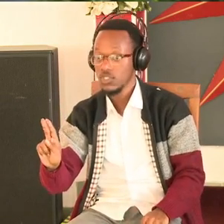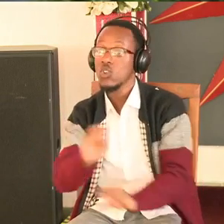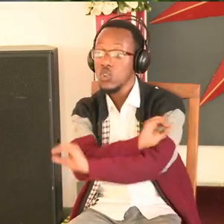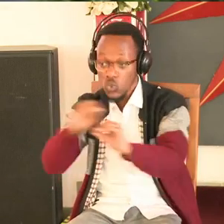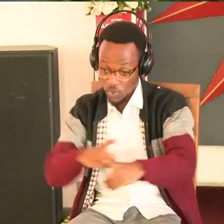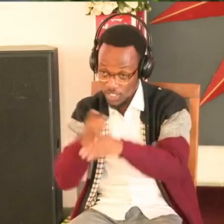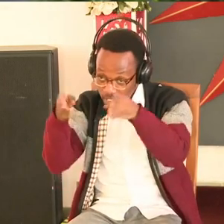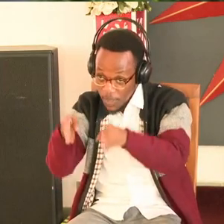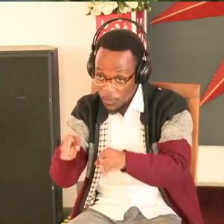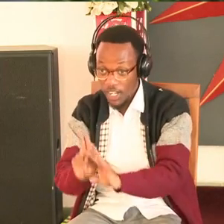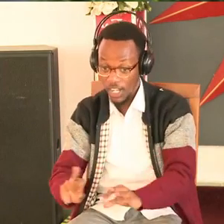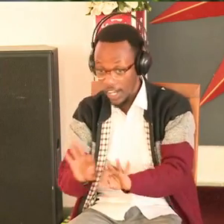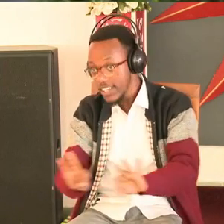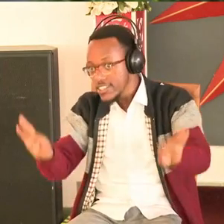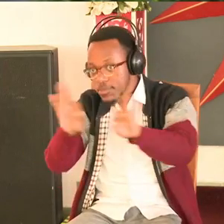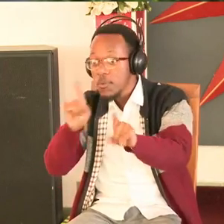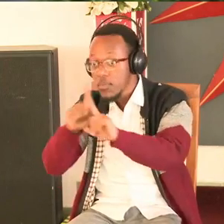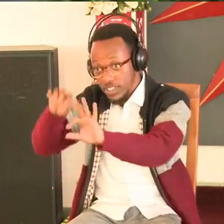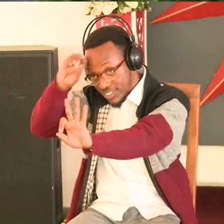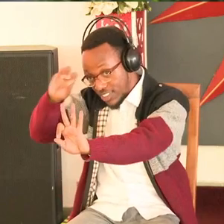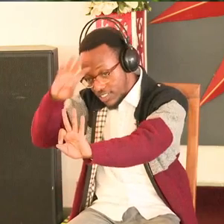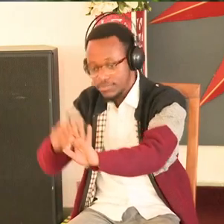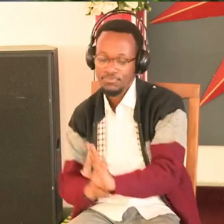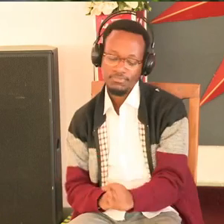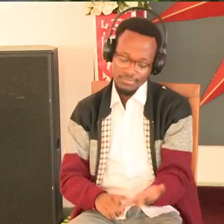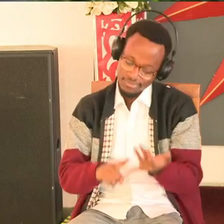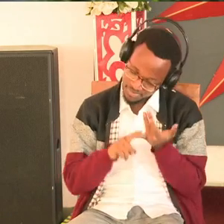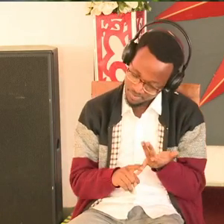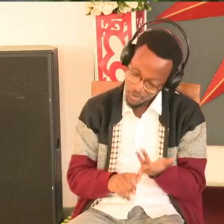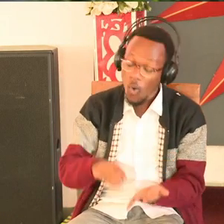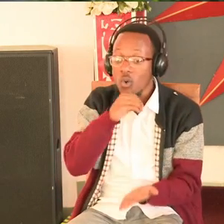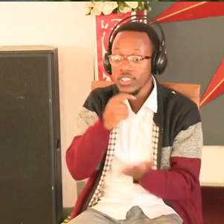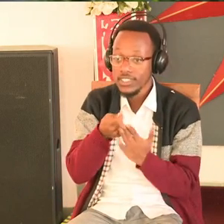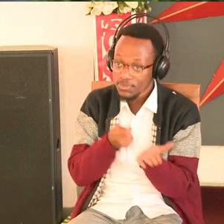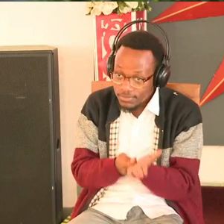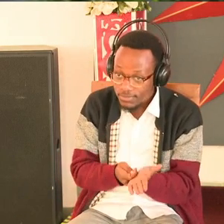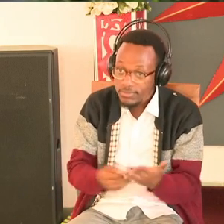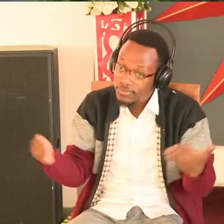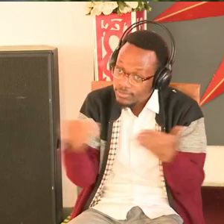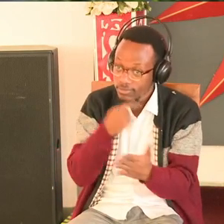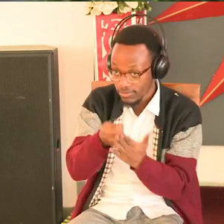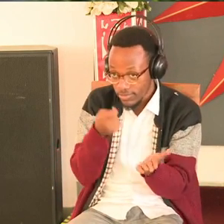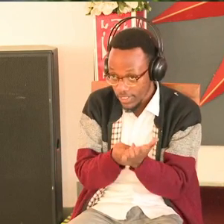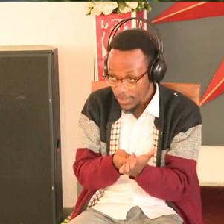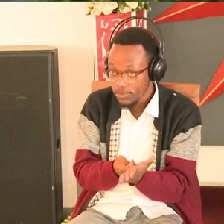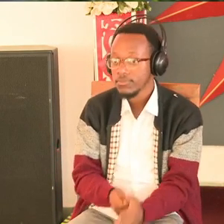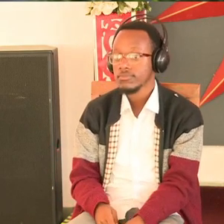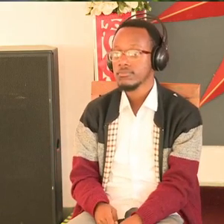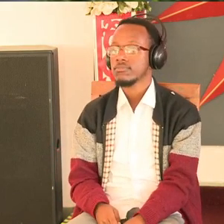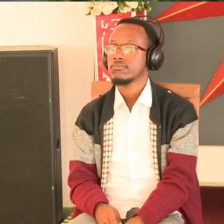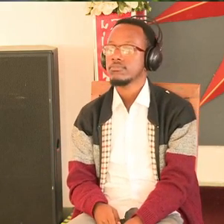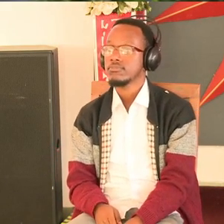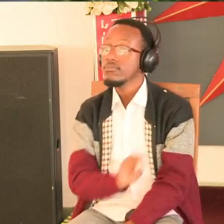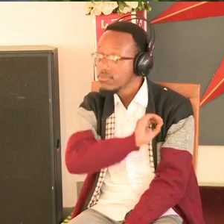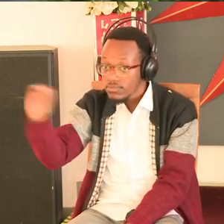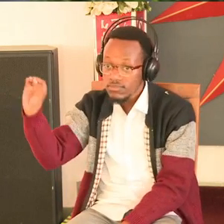yose, haba mu isezerano rya kera ndetse no mu isezerano rishya.